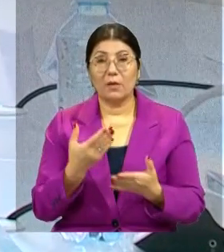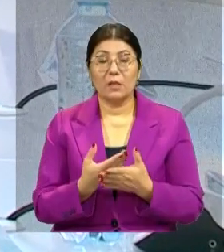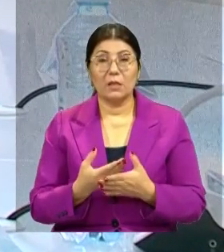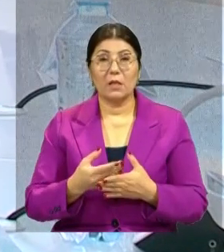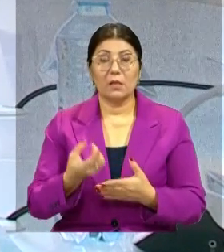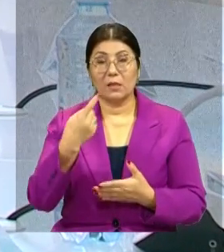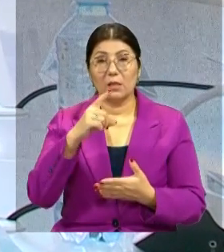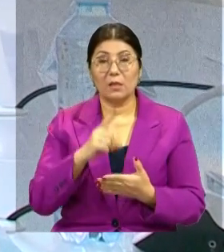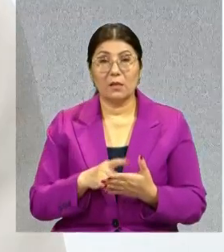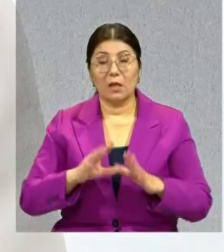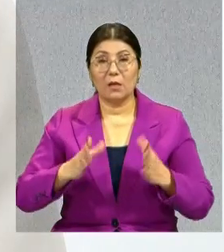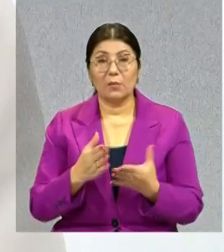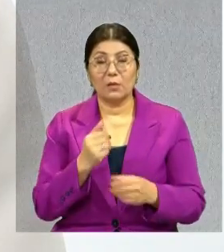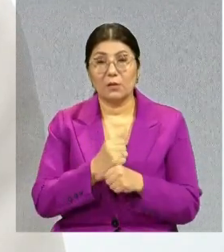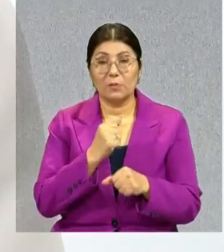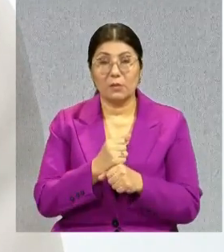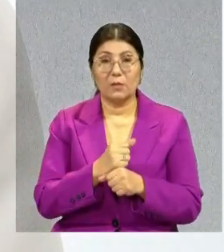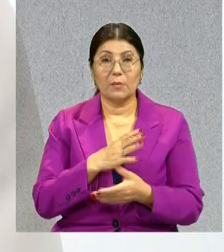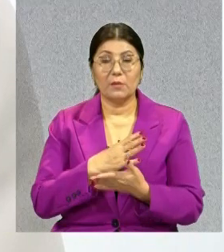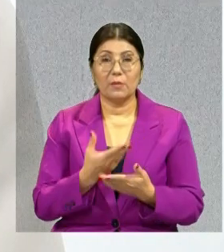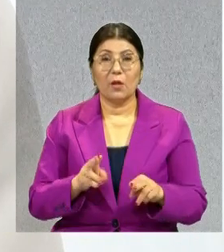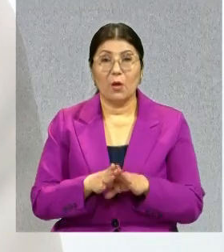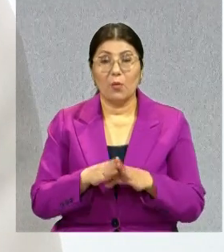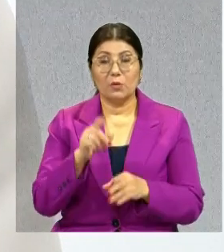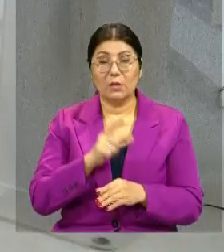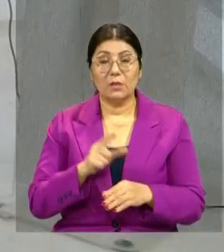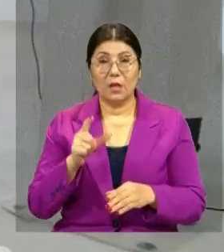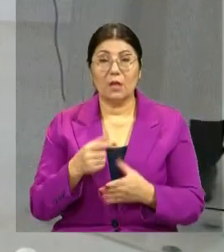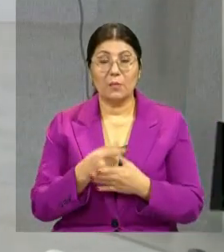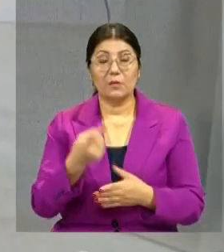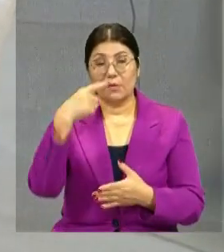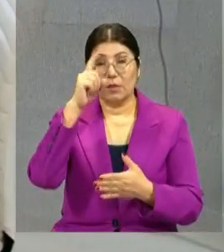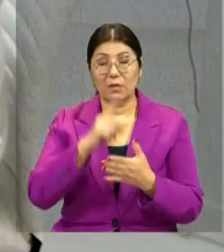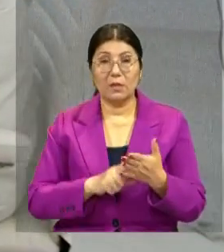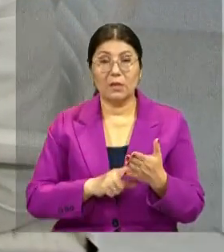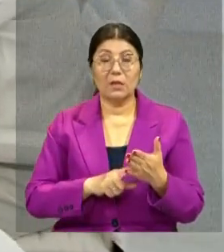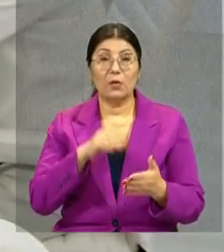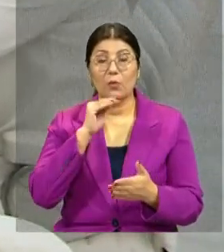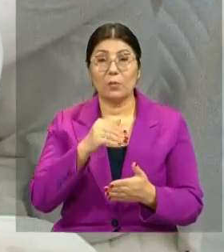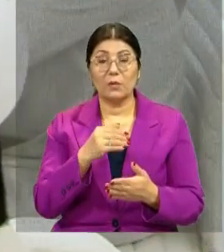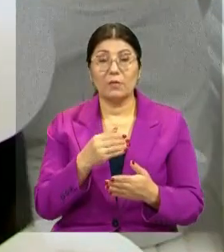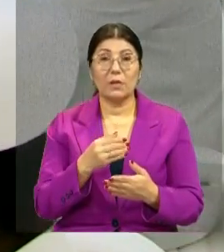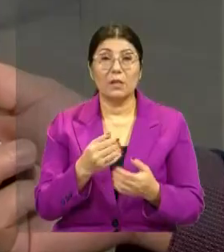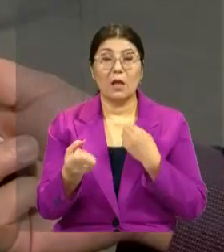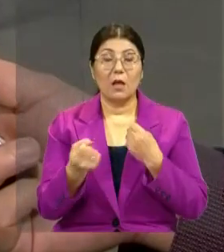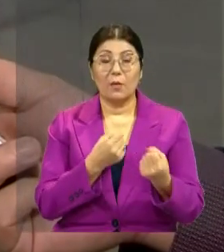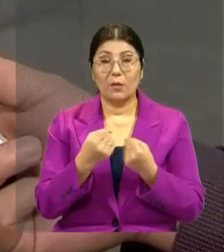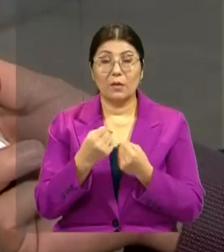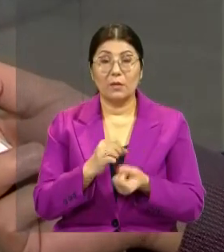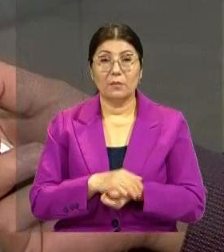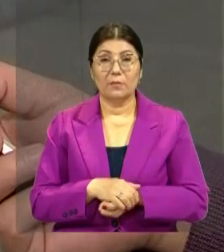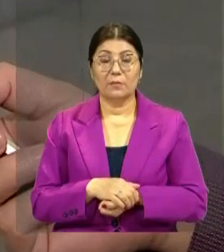алдын алу жолында күрделі жұмыстар атқарып келеді. Сөйтіп халықпен де, дін өкілдерімен де байланысты нығайта түскен. Мына